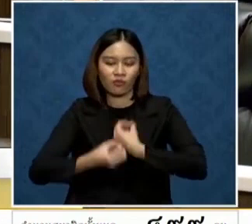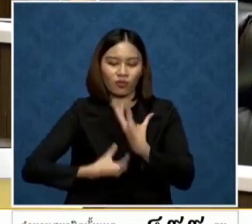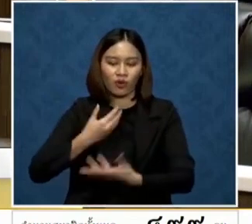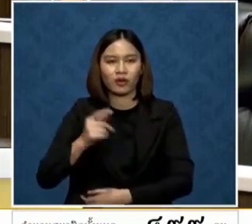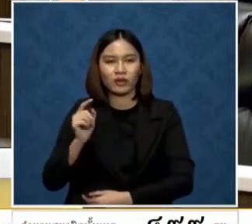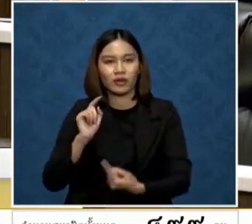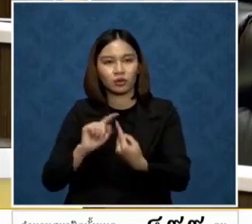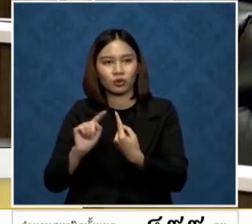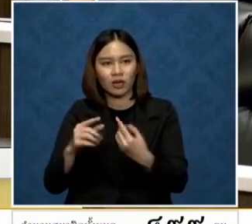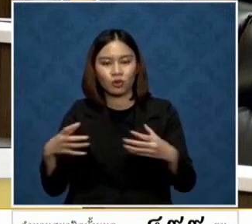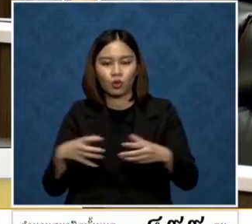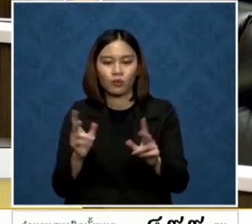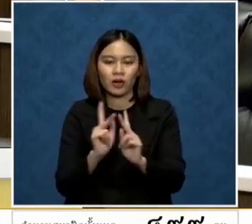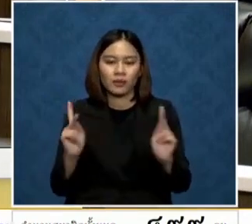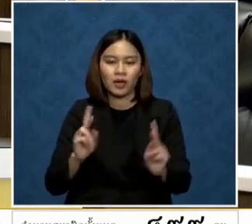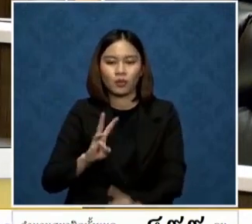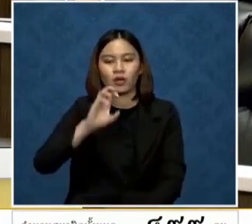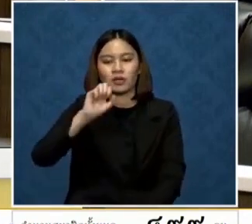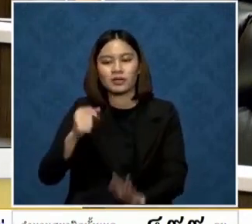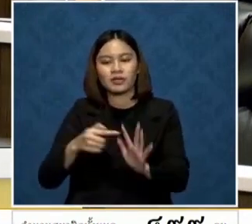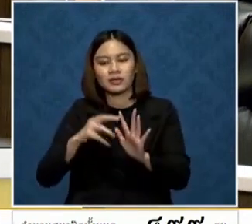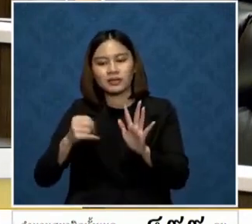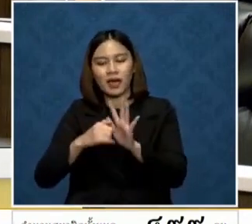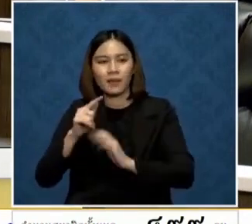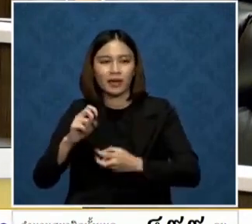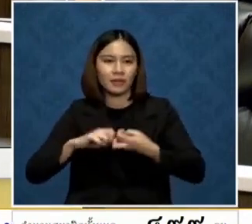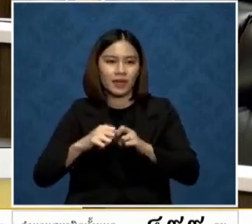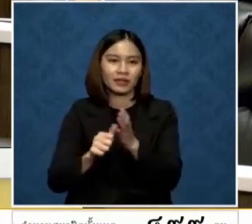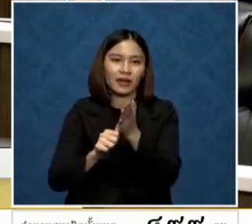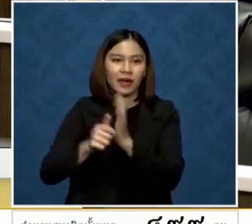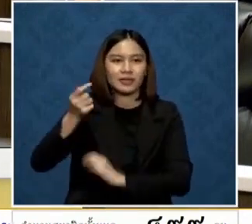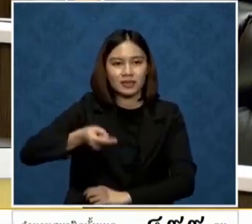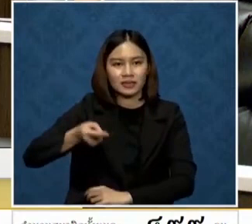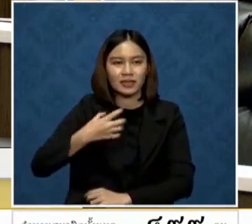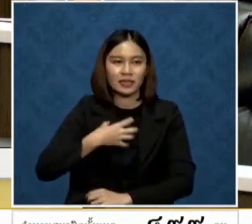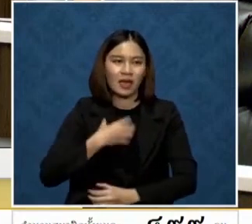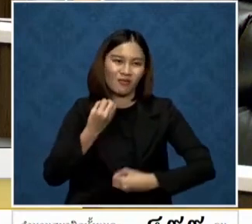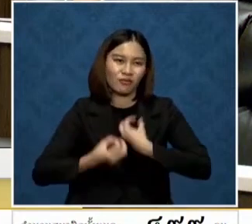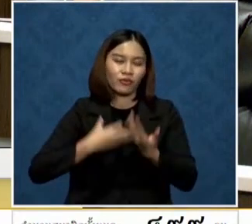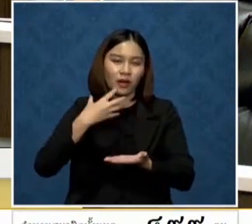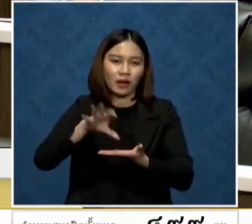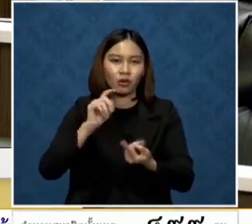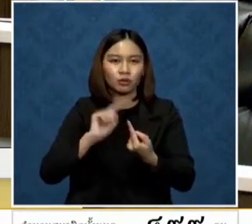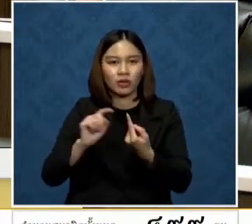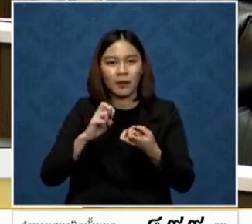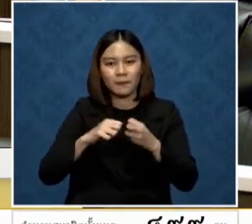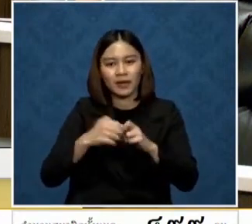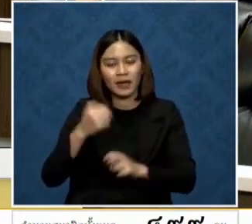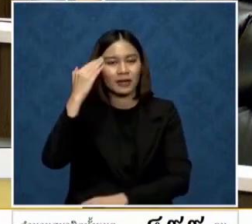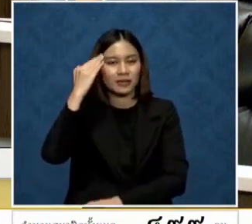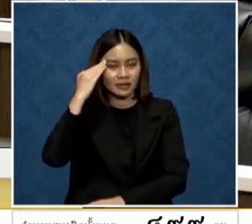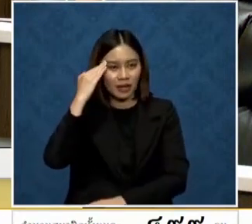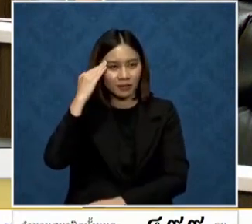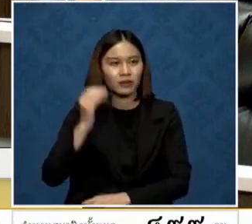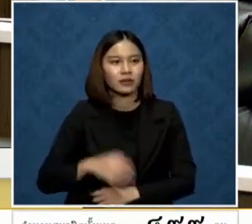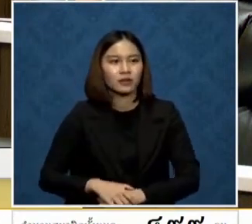เนี่ยนำไปสู่การตั้งคณะกรรมาธิการวิสามัญเพื่อแก้ปัญหานี้อย่างจริงจังนะคะดิฉันอยากจะสะท้อนให้เห็นปัญหาที่ดิฉันได้รับทราบมานะ